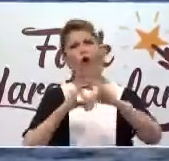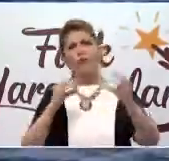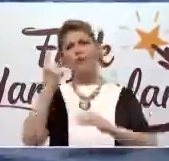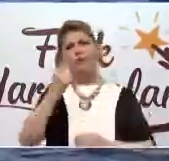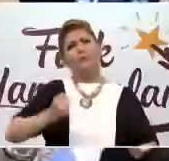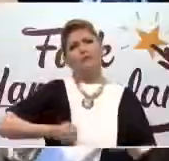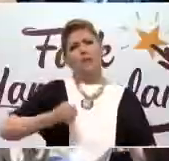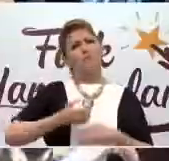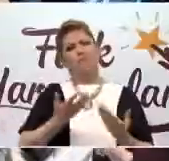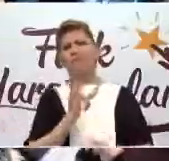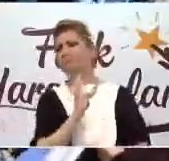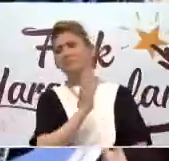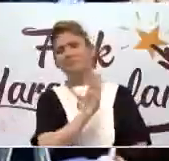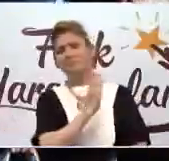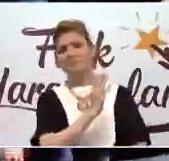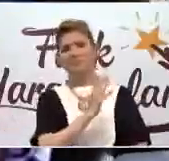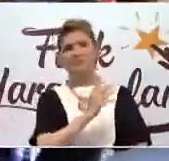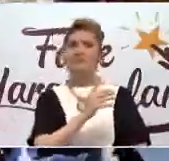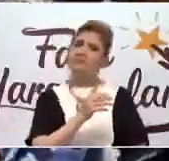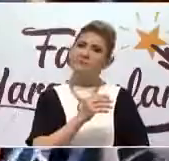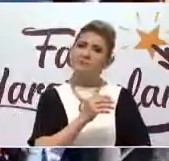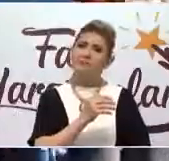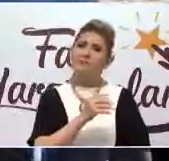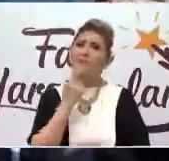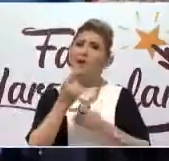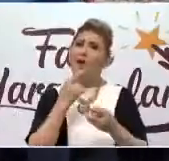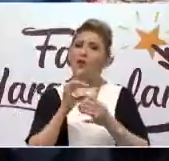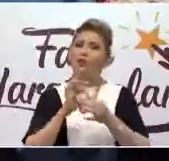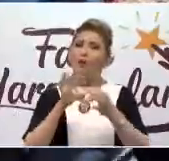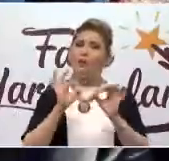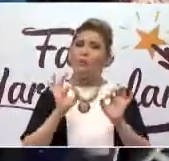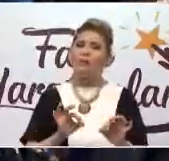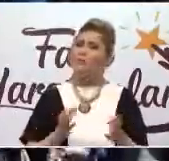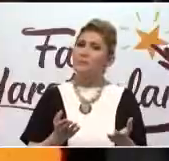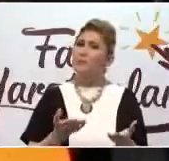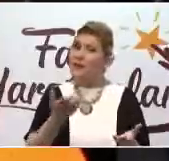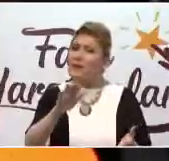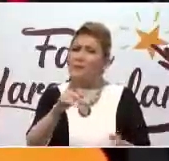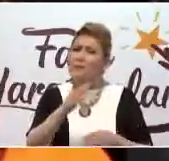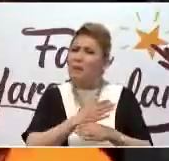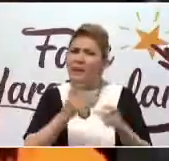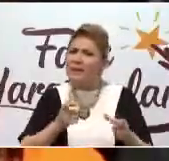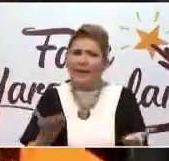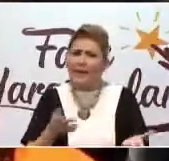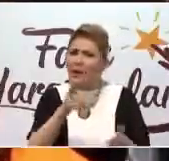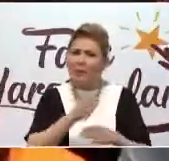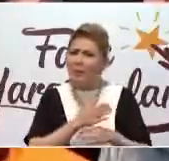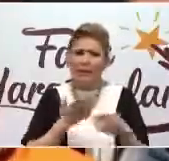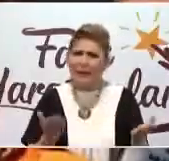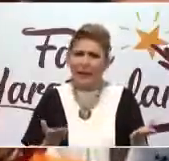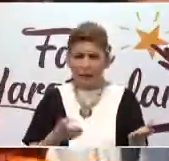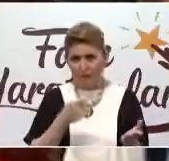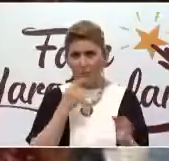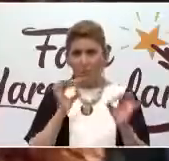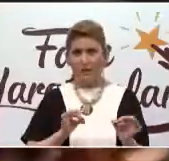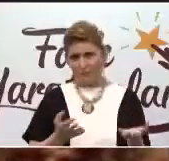trende bir yerden bir yere giderken biriyle böyle hani sohbet etmeye başladığınızda şeydir hani hemşerim nerelisin diye